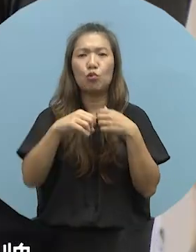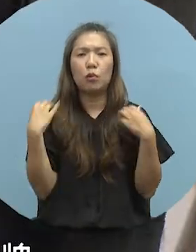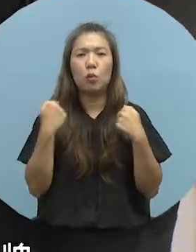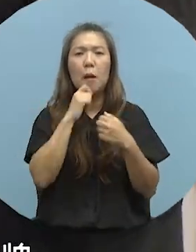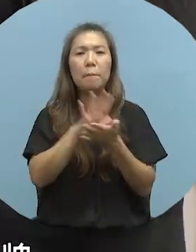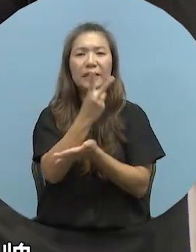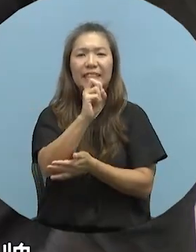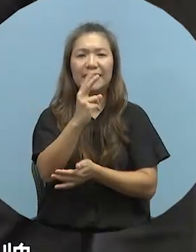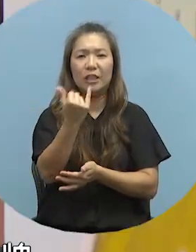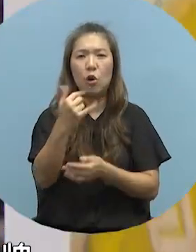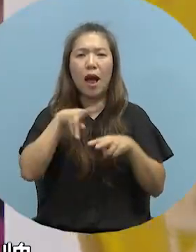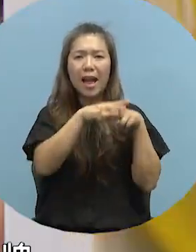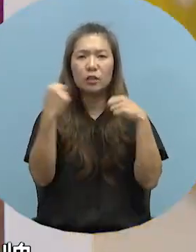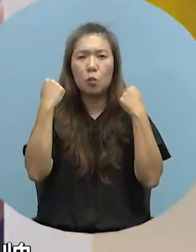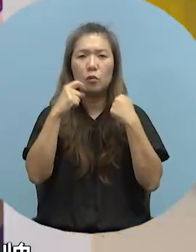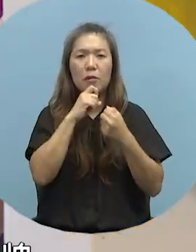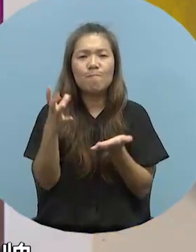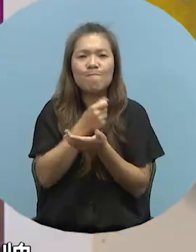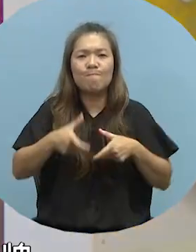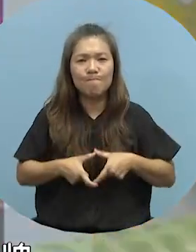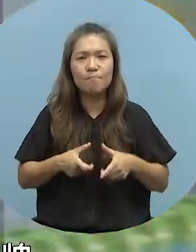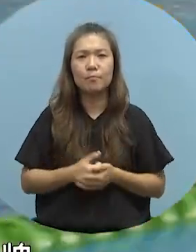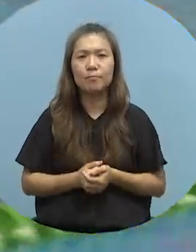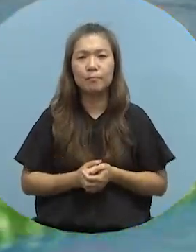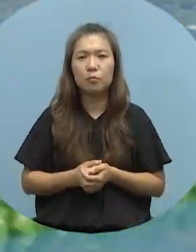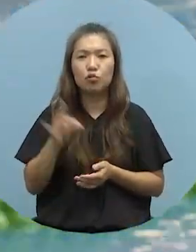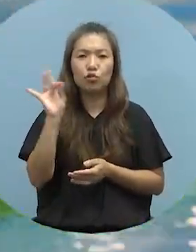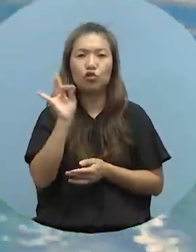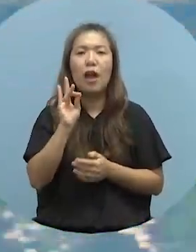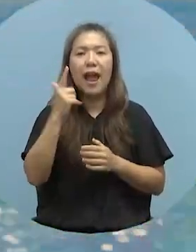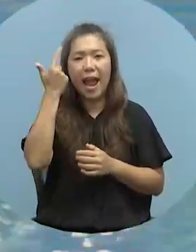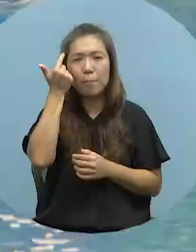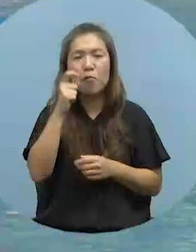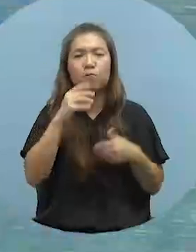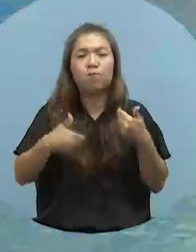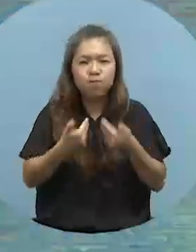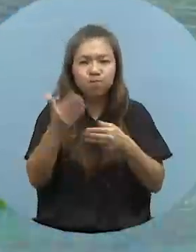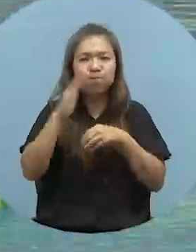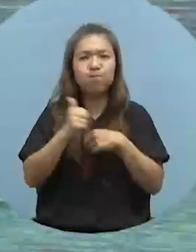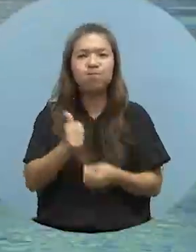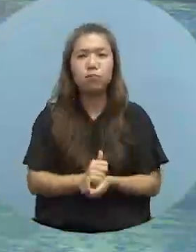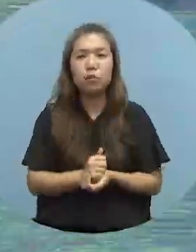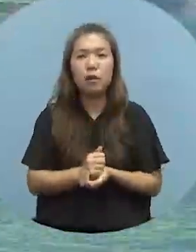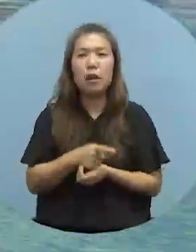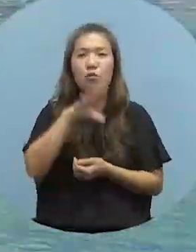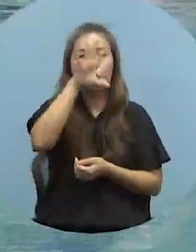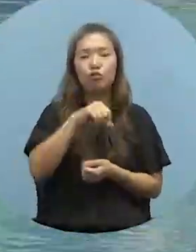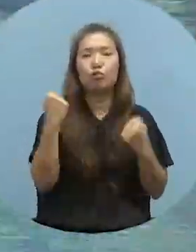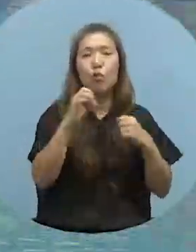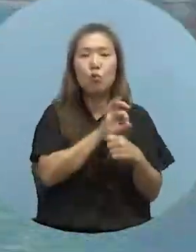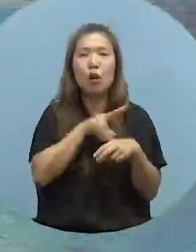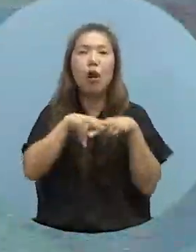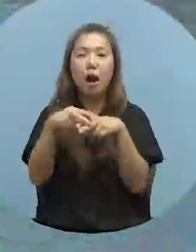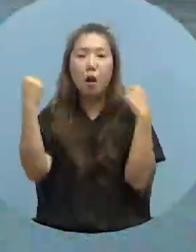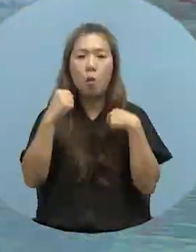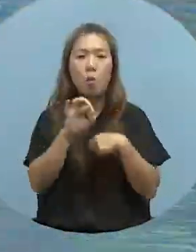同2026年亚洲运动会力争奖牌。张心月就希望发挥出水准。 全国运动会同